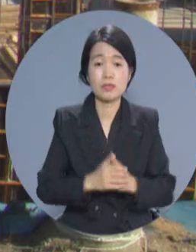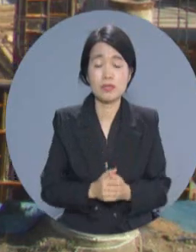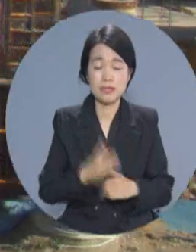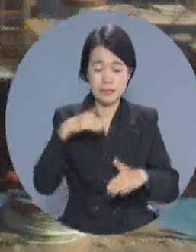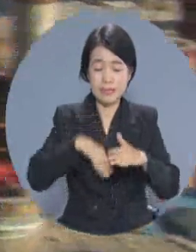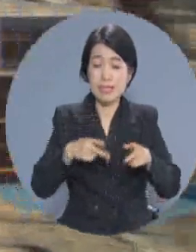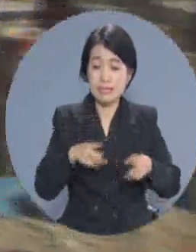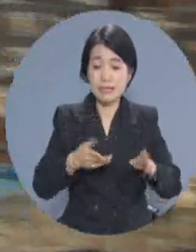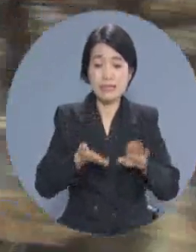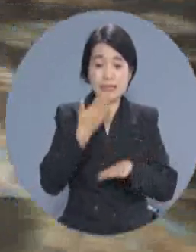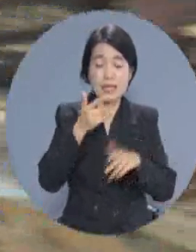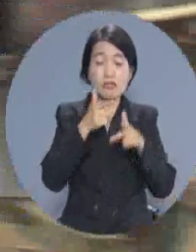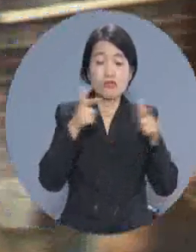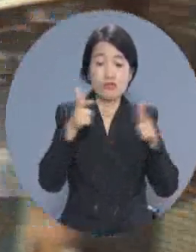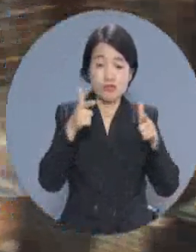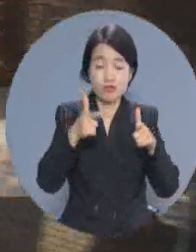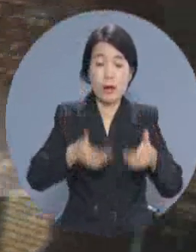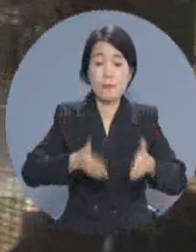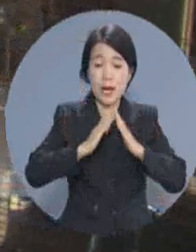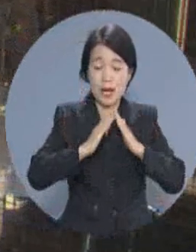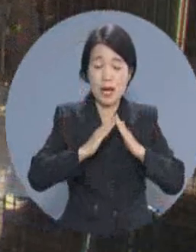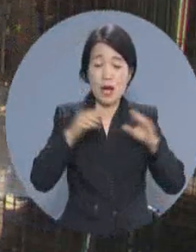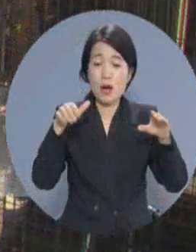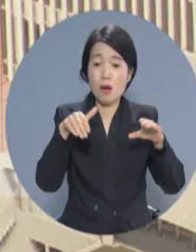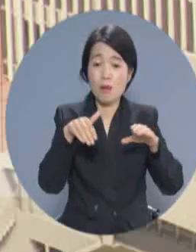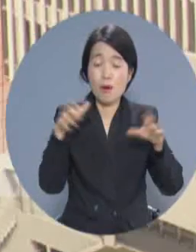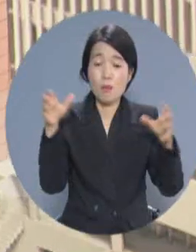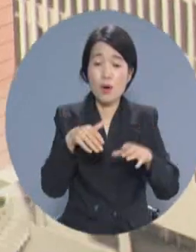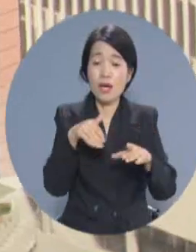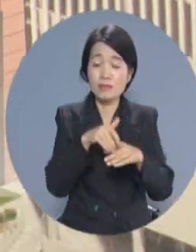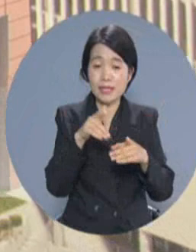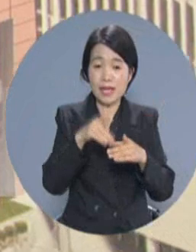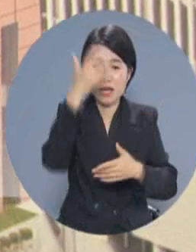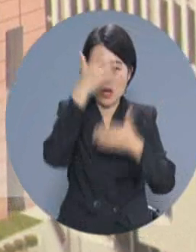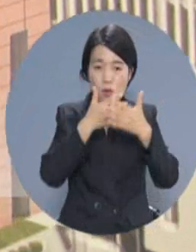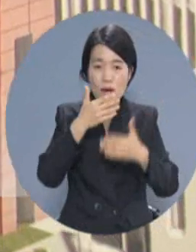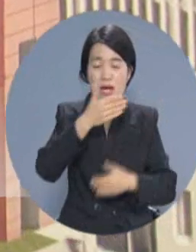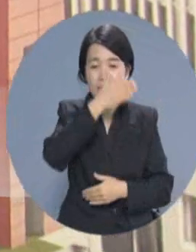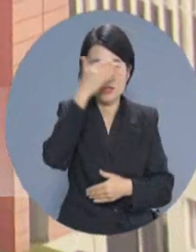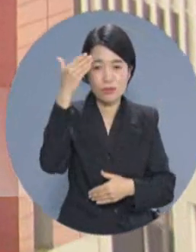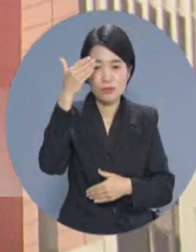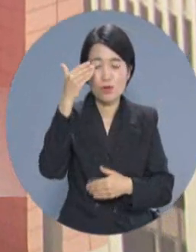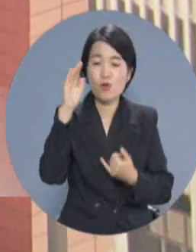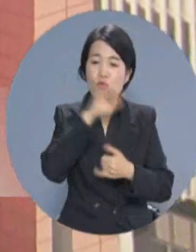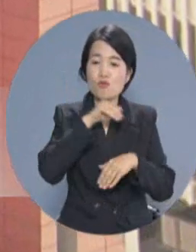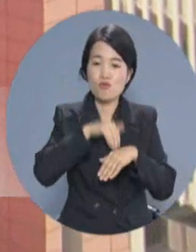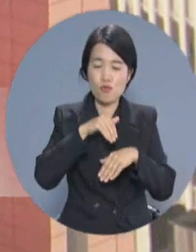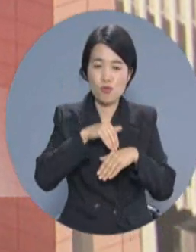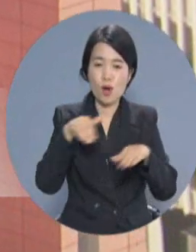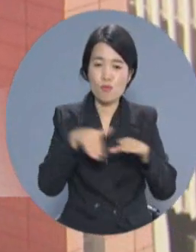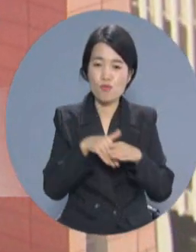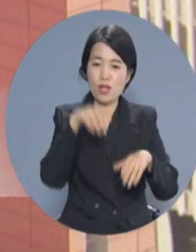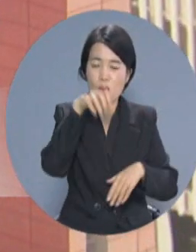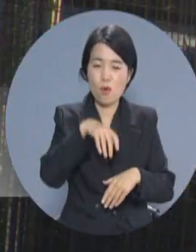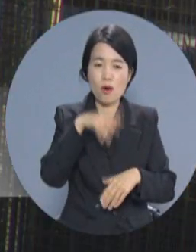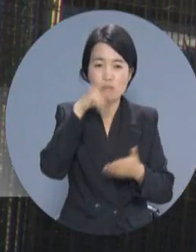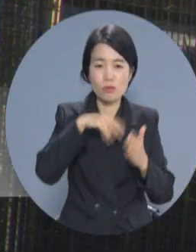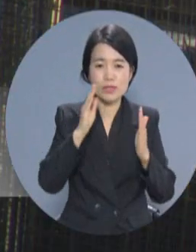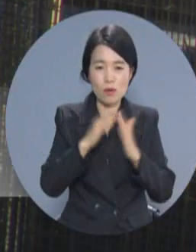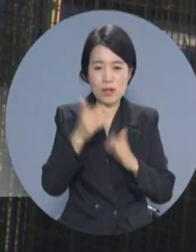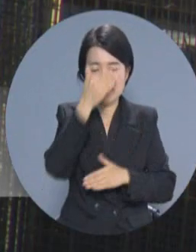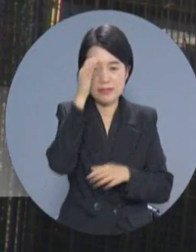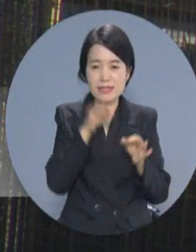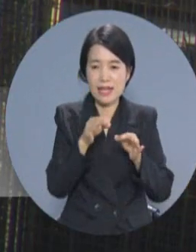지하 2층, 지상 6층으로 건설되는 복합센터에는 영화관과 청소년 수련관, 문화원, 도서관, 청년상가